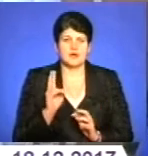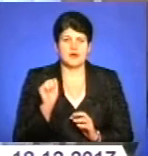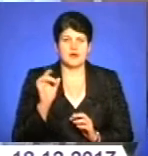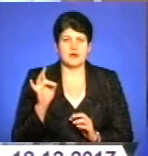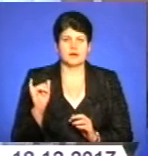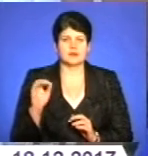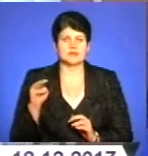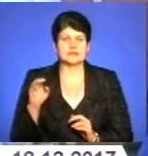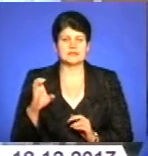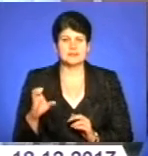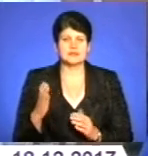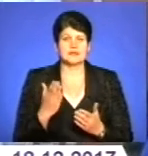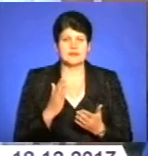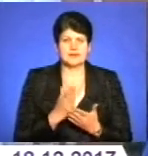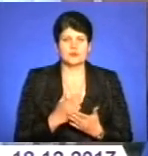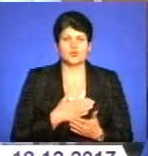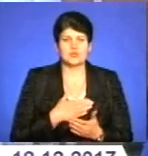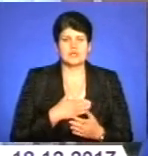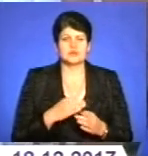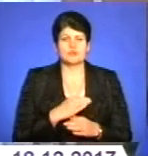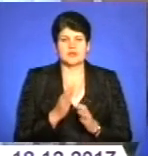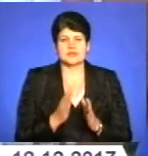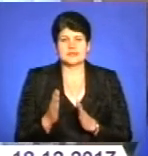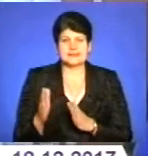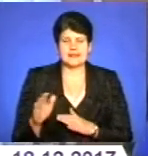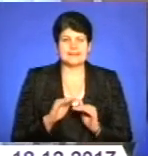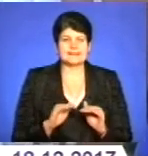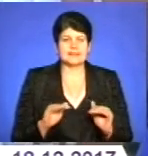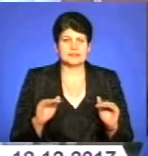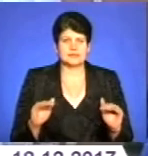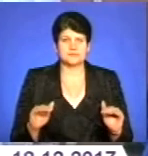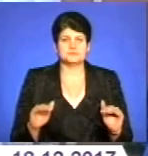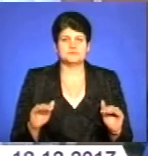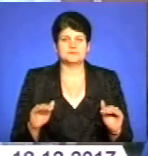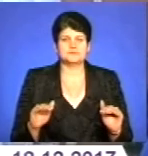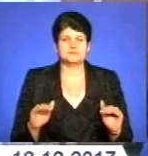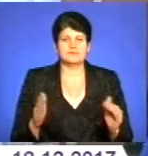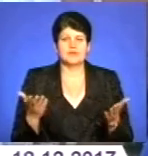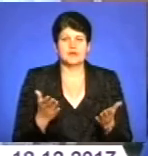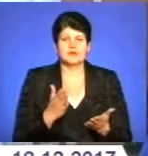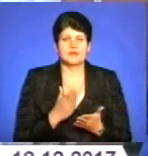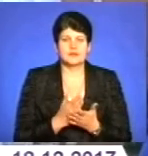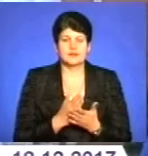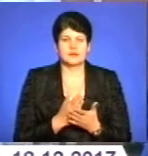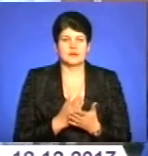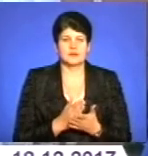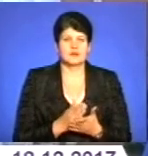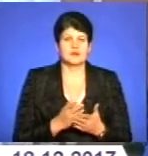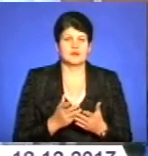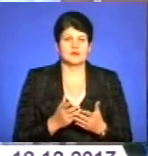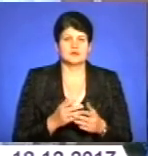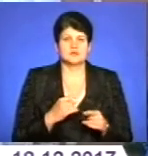є в нашій проєктній системі. Тобто, власне, діти, які є в проєкті «Мобільна робота з